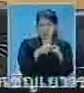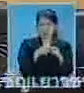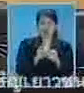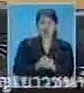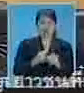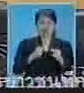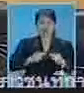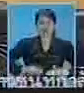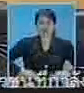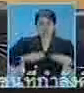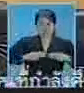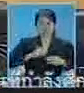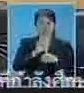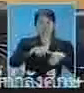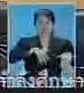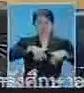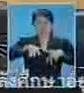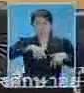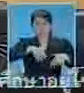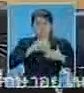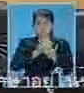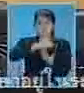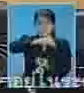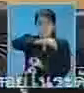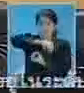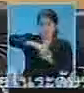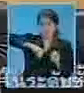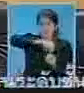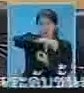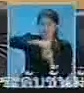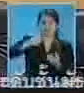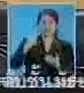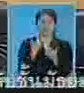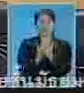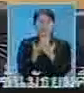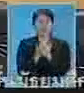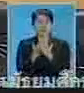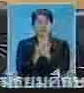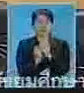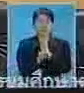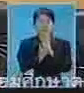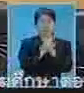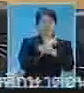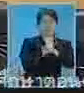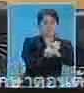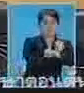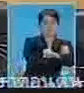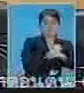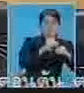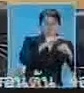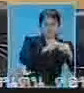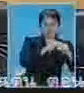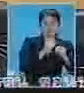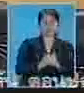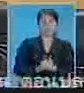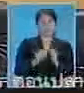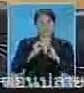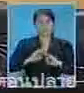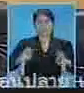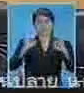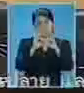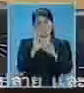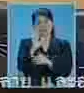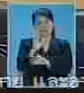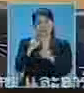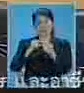อดของพี่น้องประชาชนที่ควรจะได้รับการปรับค่าแรงขั้นต่ำเพิ่มขึ้นความจำเป็นในส่วนของผู้ประกอบ